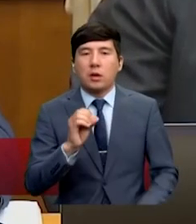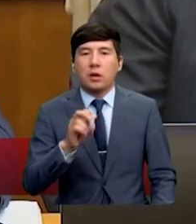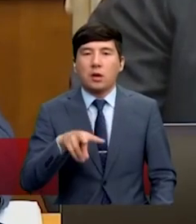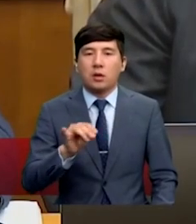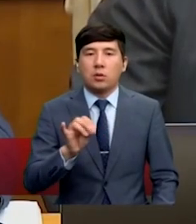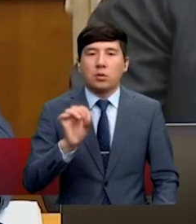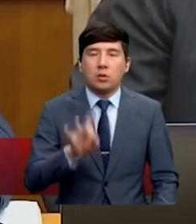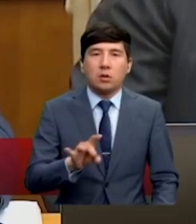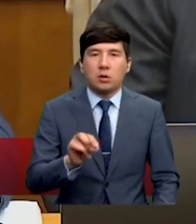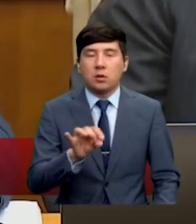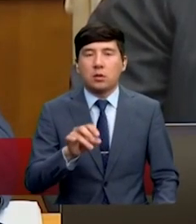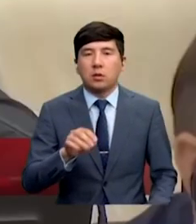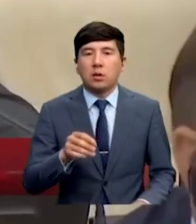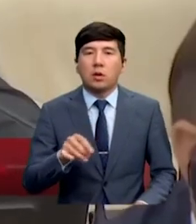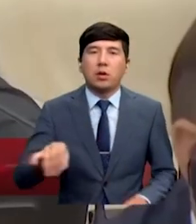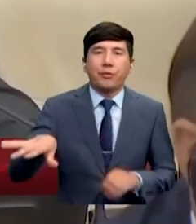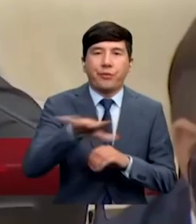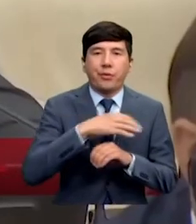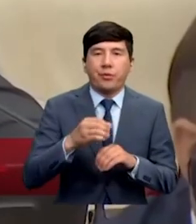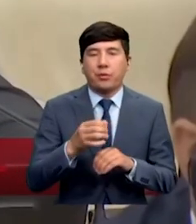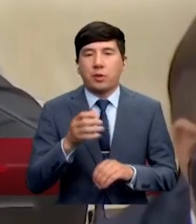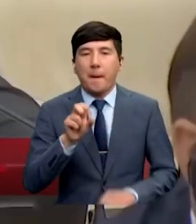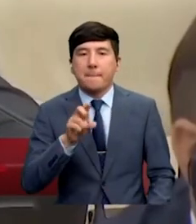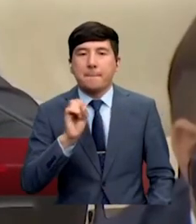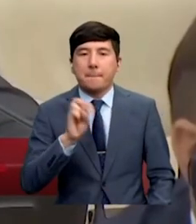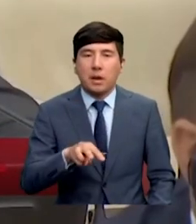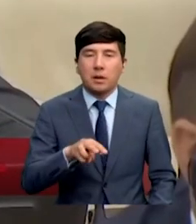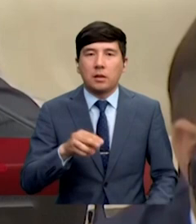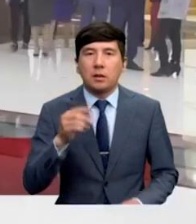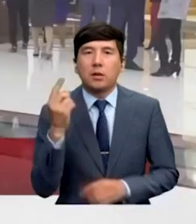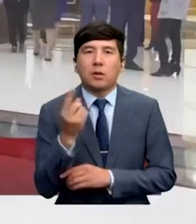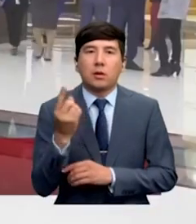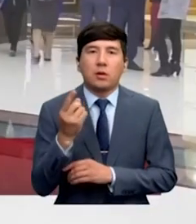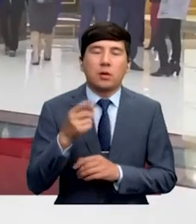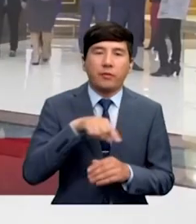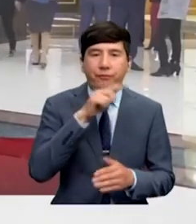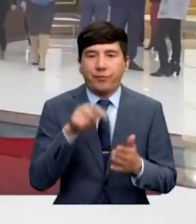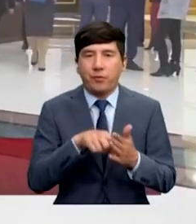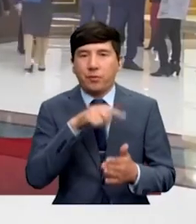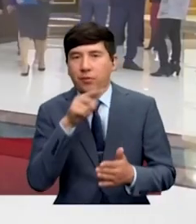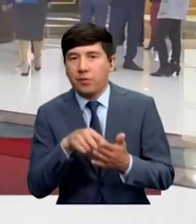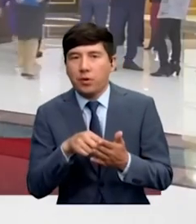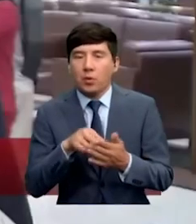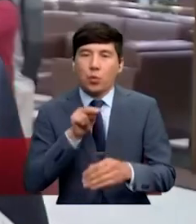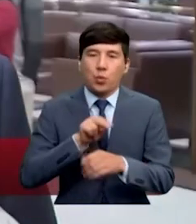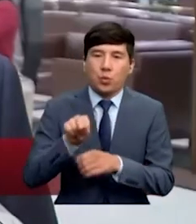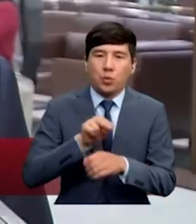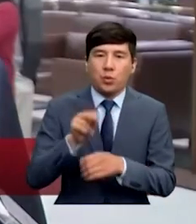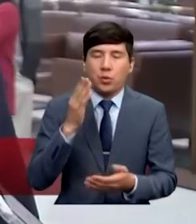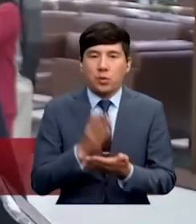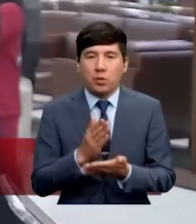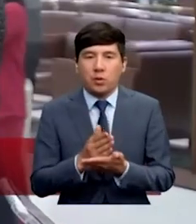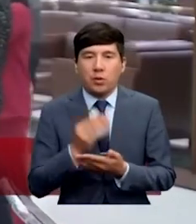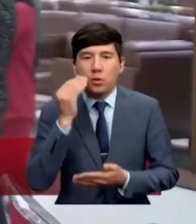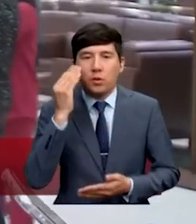сияқты тіс қаққандар ел алдында ұпай жинайтын, танымал қылатын, қандай сауал жолдау керектігін үйретеді деген қауесетте